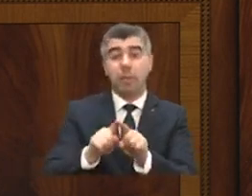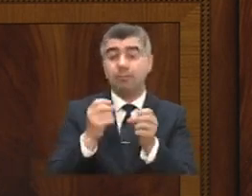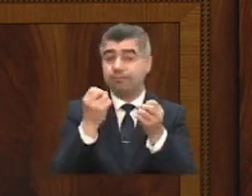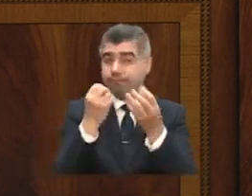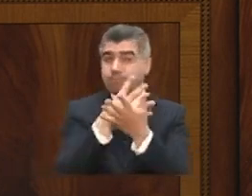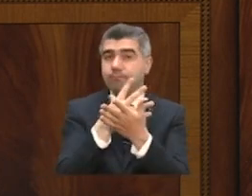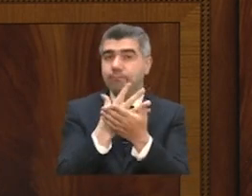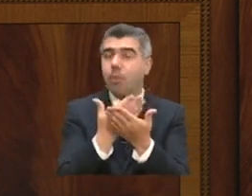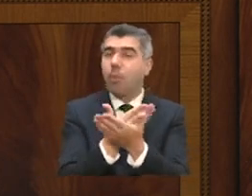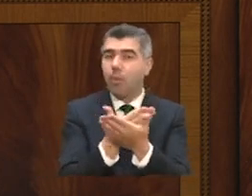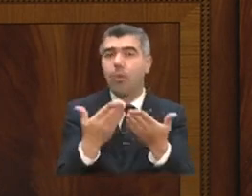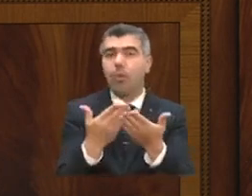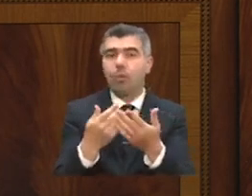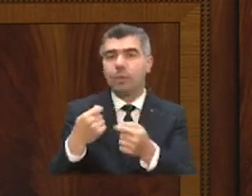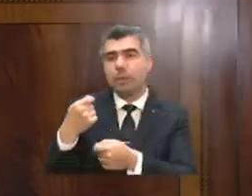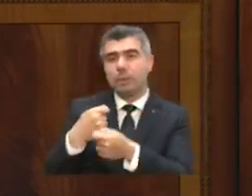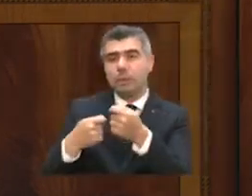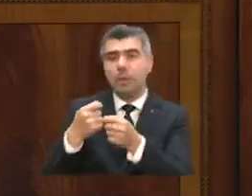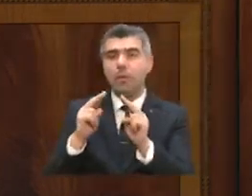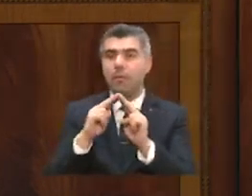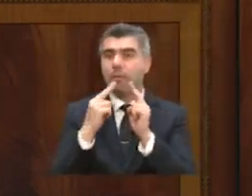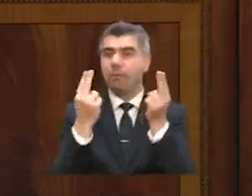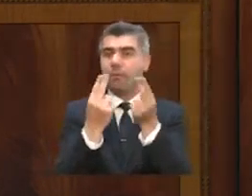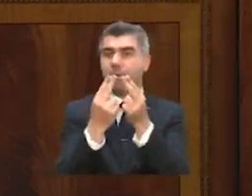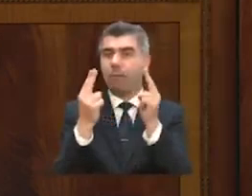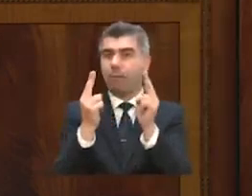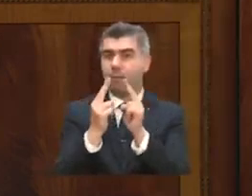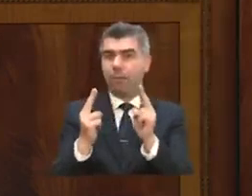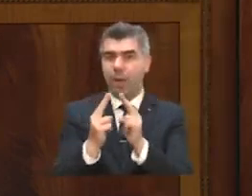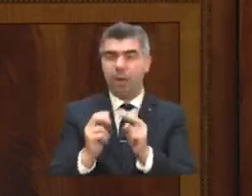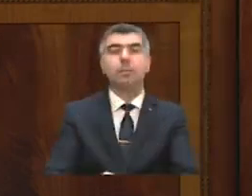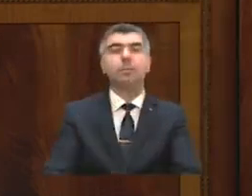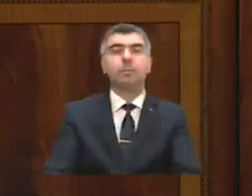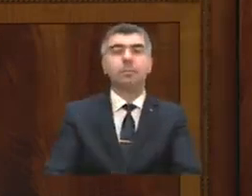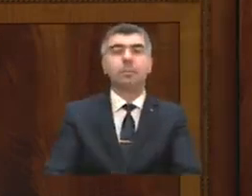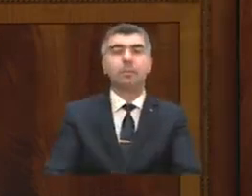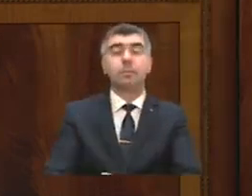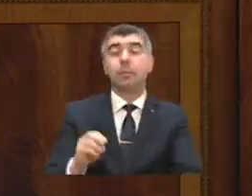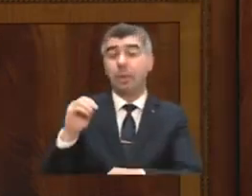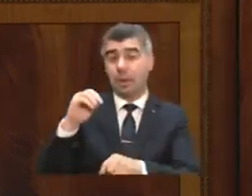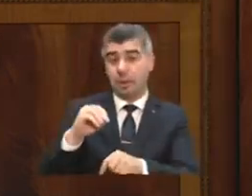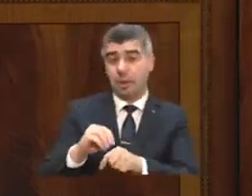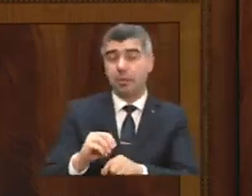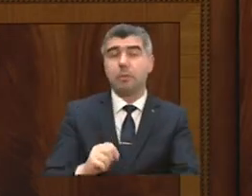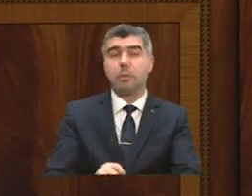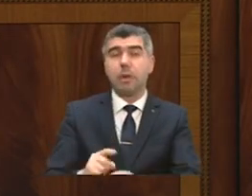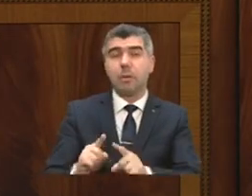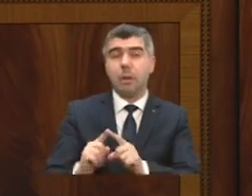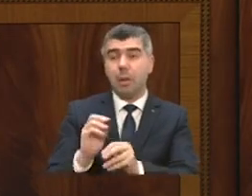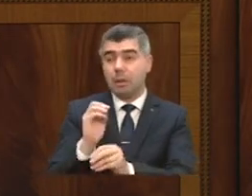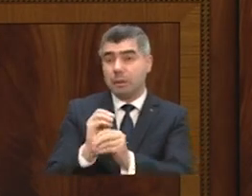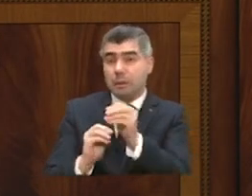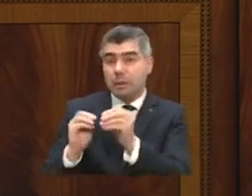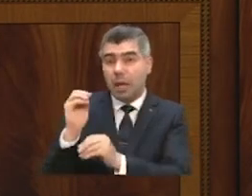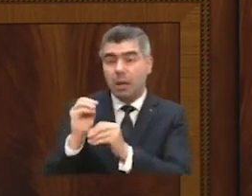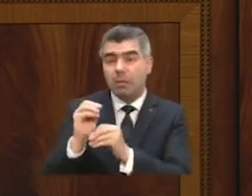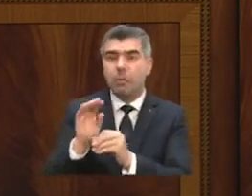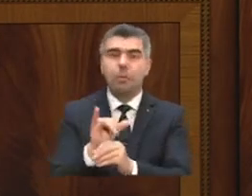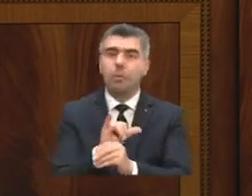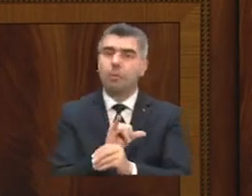بالنسبة للاقتصاد العالمي. وقد وصلت حدة التوترات التضخمية إلى